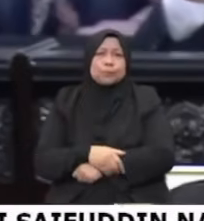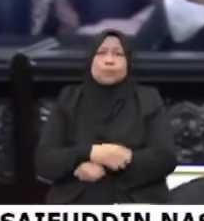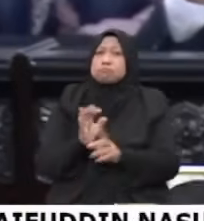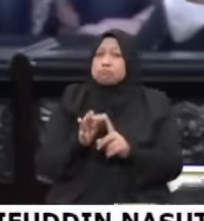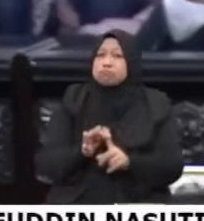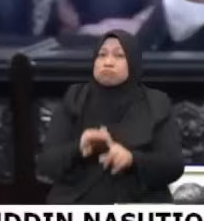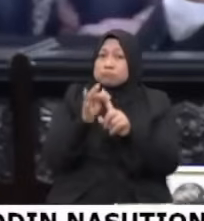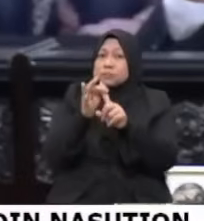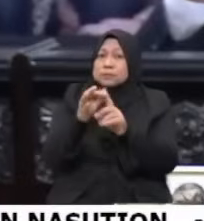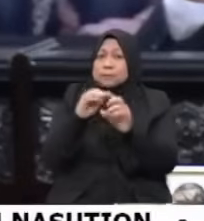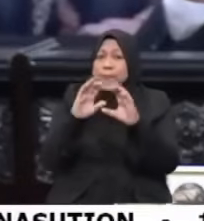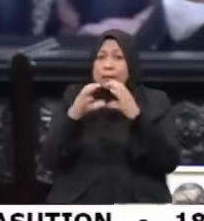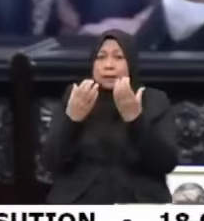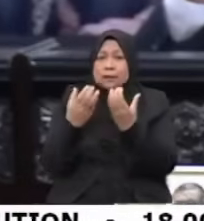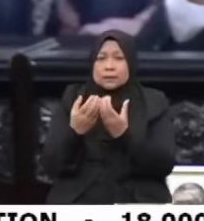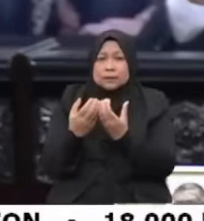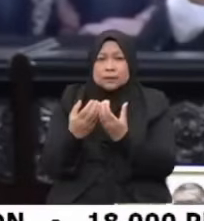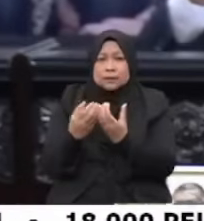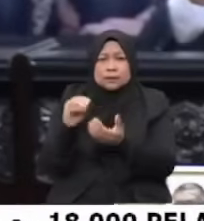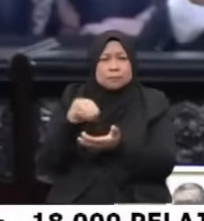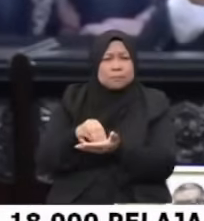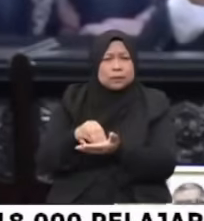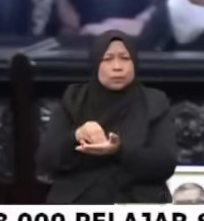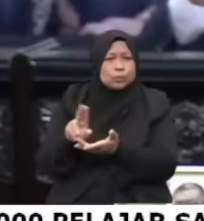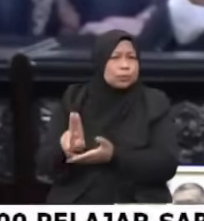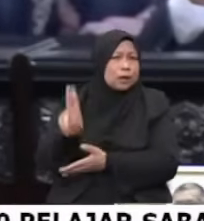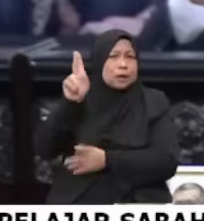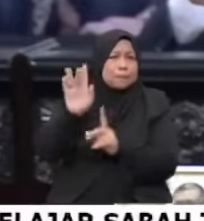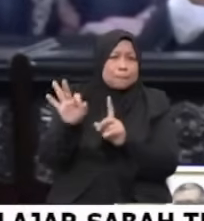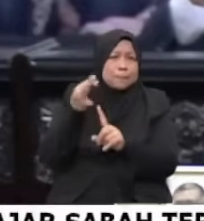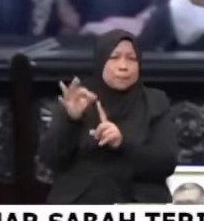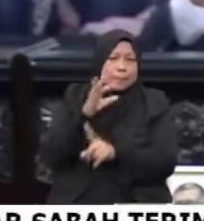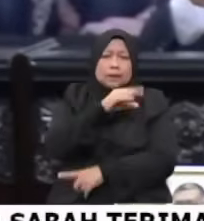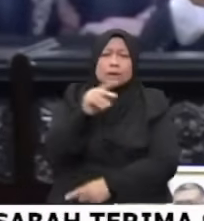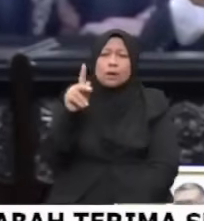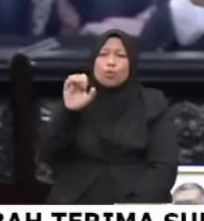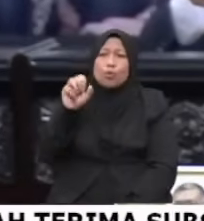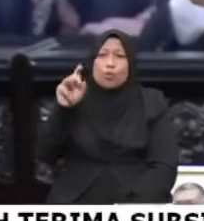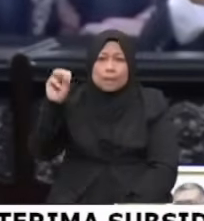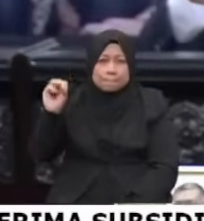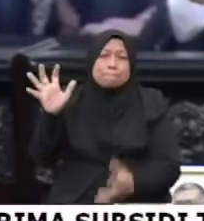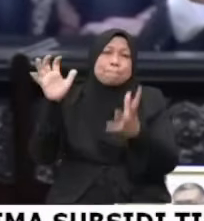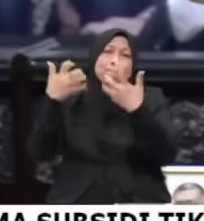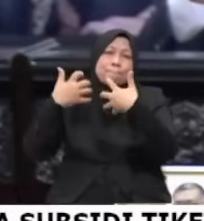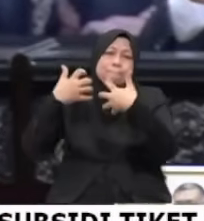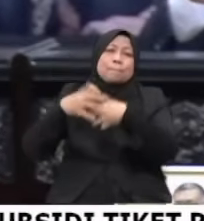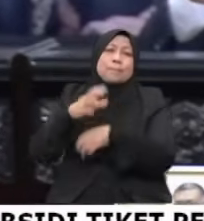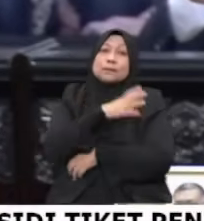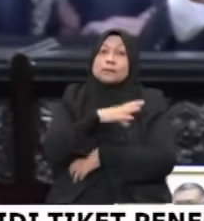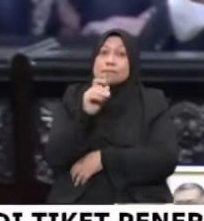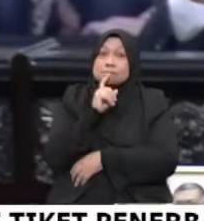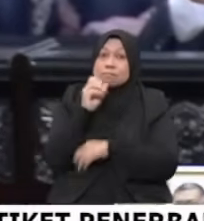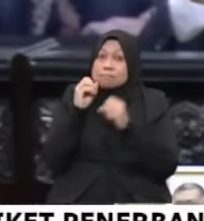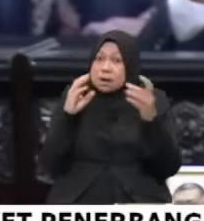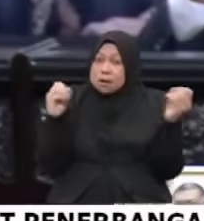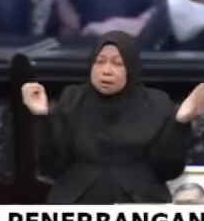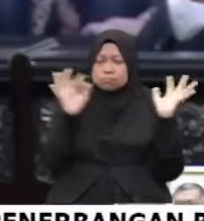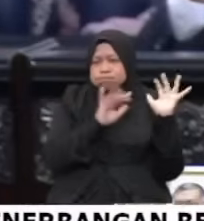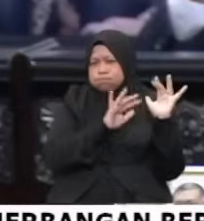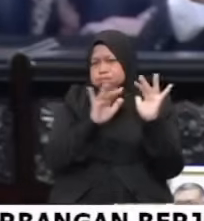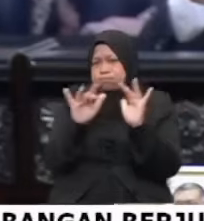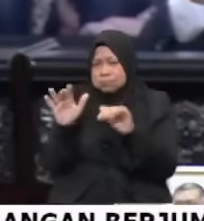terutamanya di en di wilayah utara iaitu Pulau Pinang dan kulip limpahan pelaburan seperti